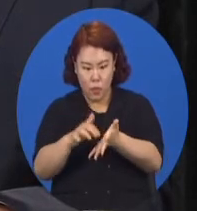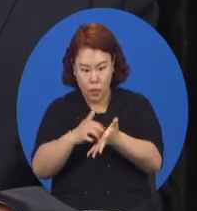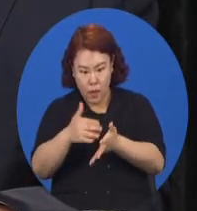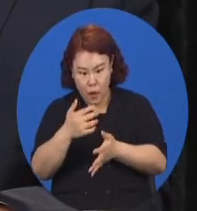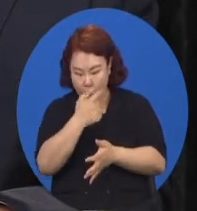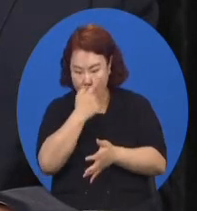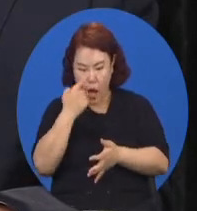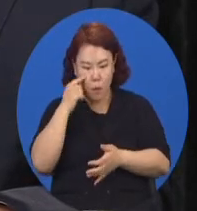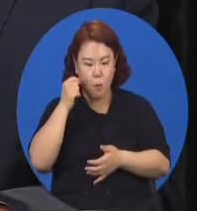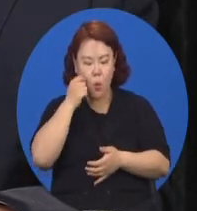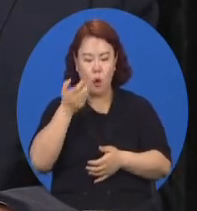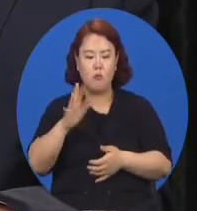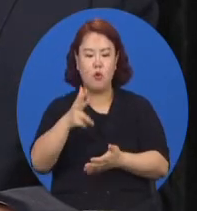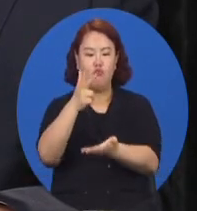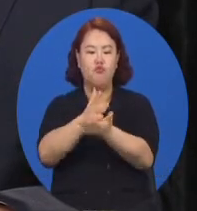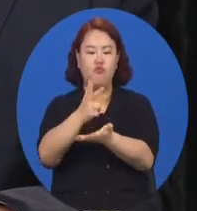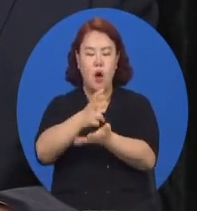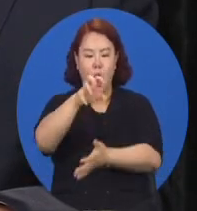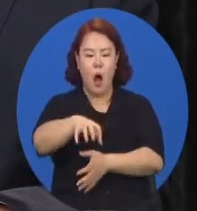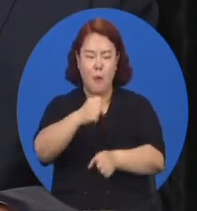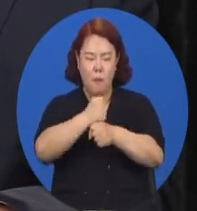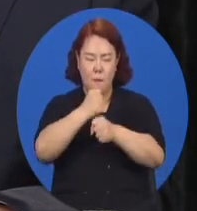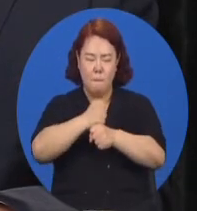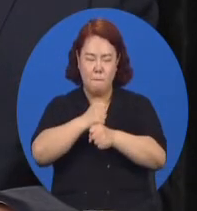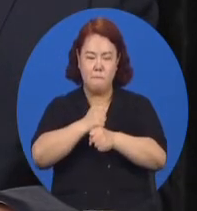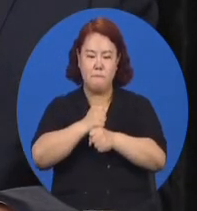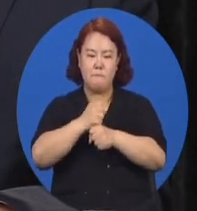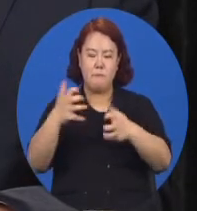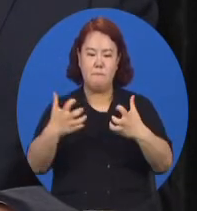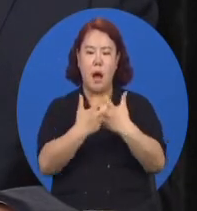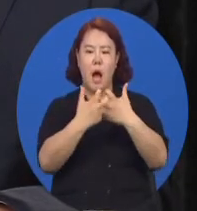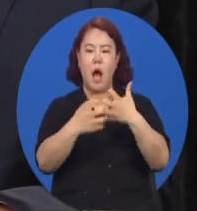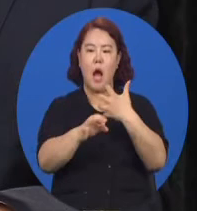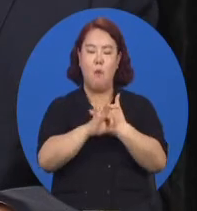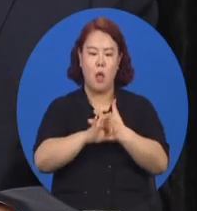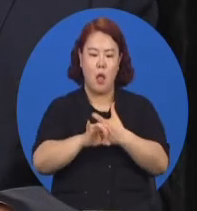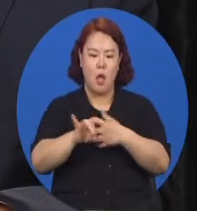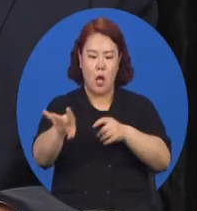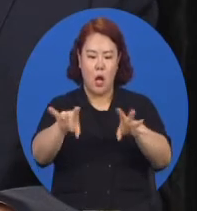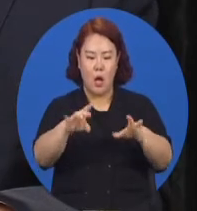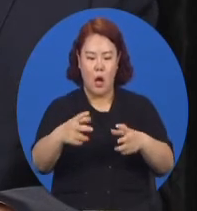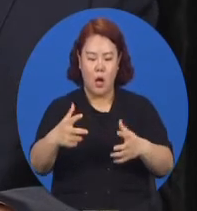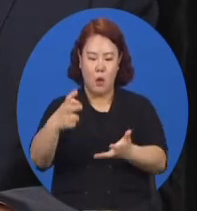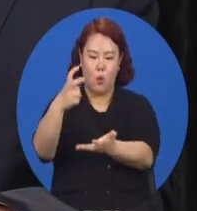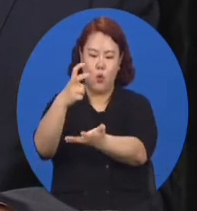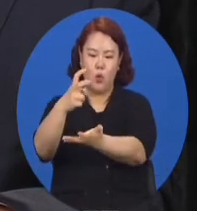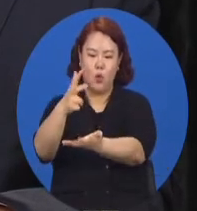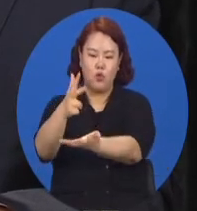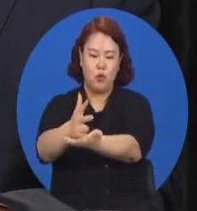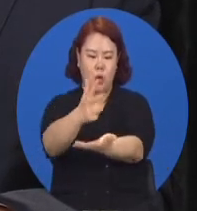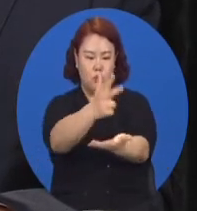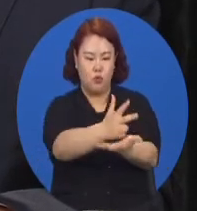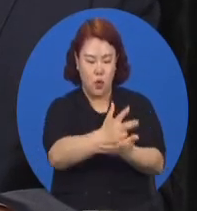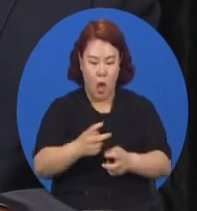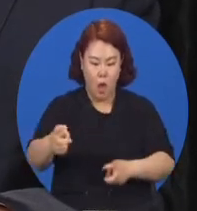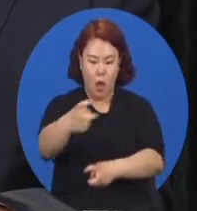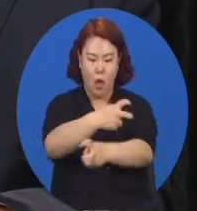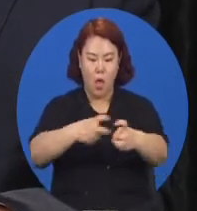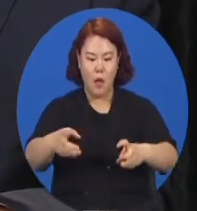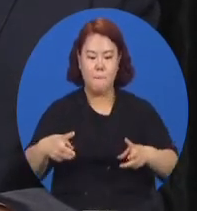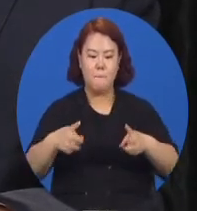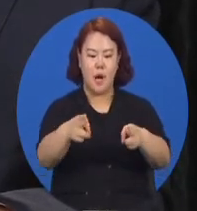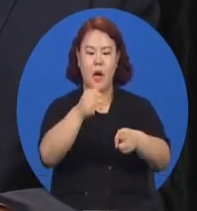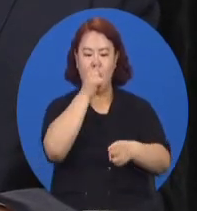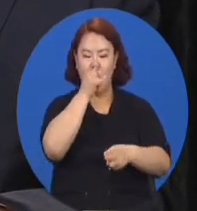해서 주차장만 잔뜩 만들어 놓는다고 해서 각각의 교통이 결절되는 부분에 그 고객들 갖다 날려드려야 되는데 운송을